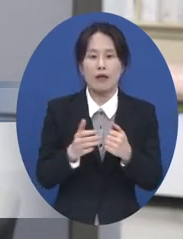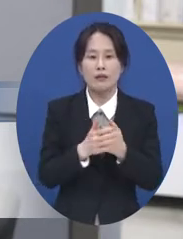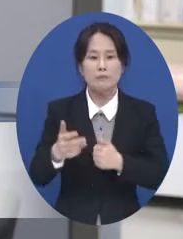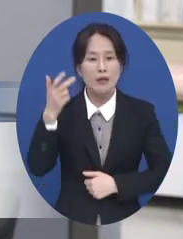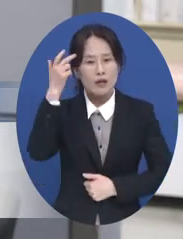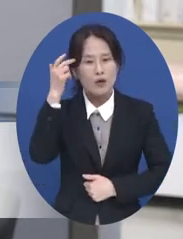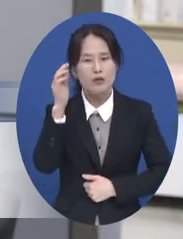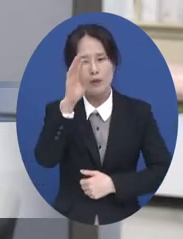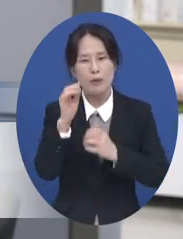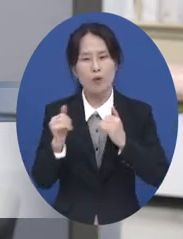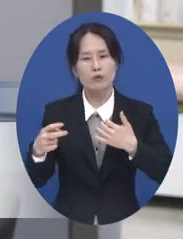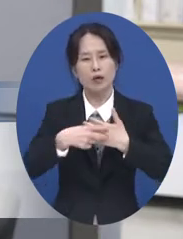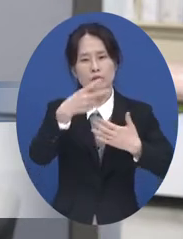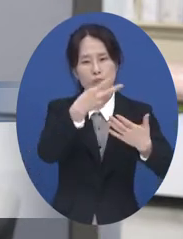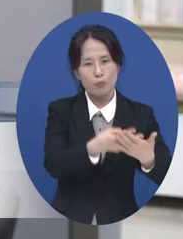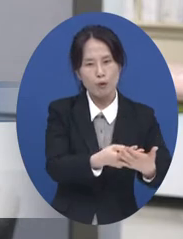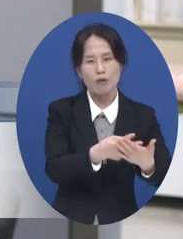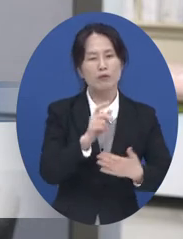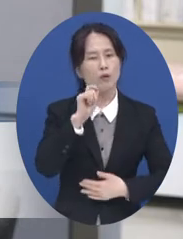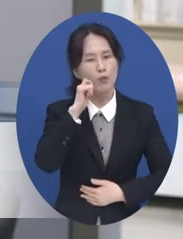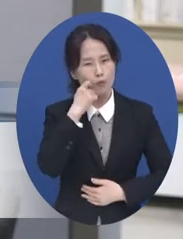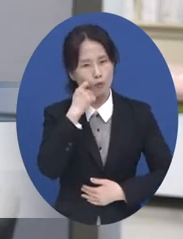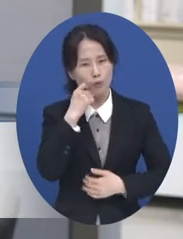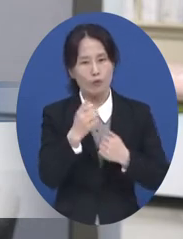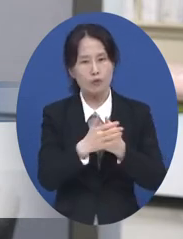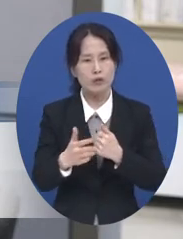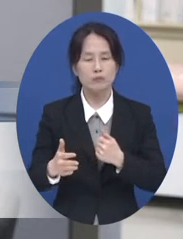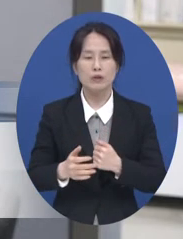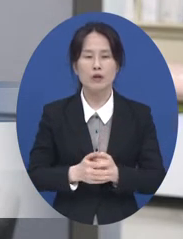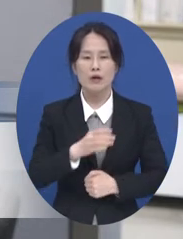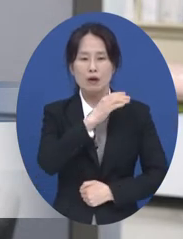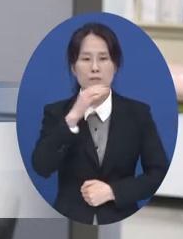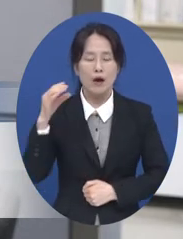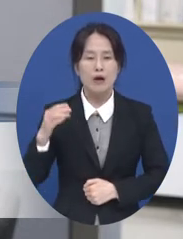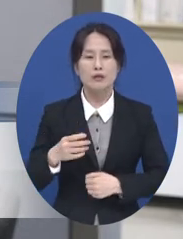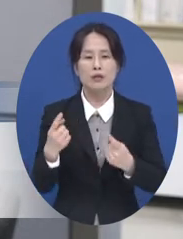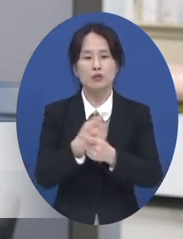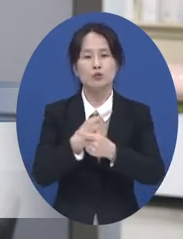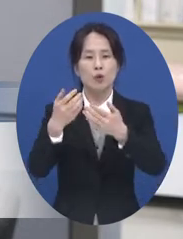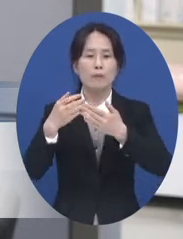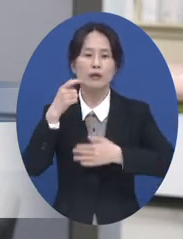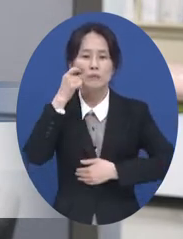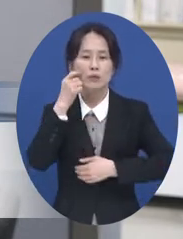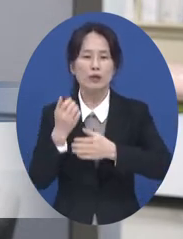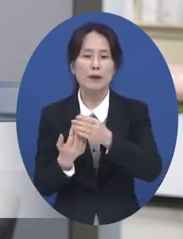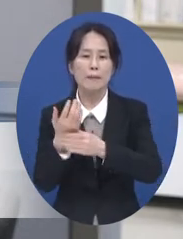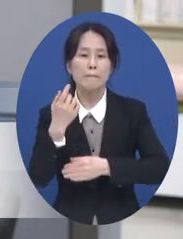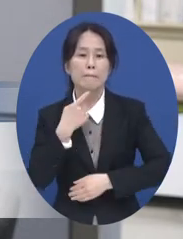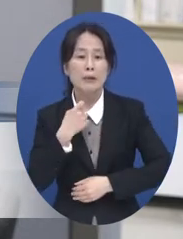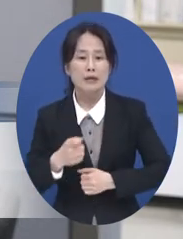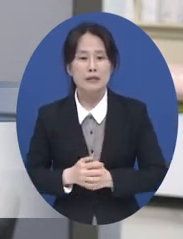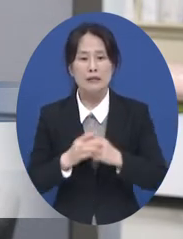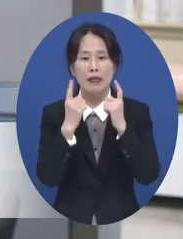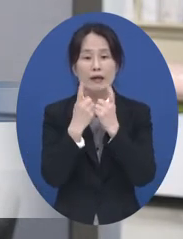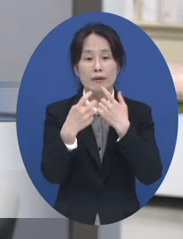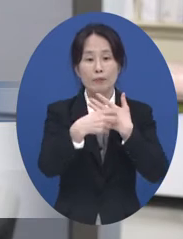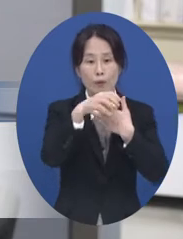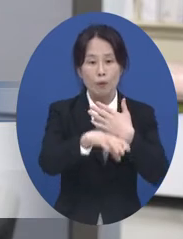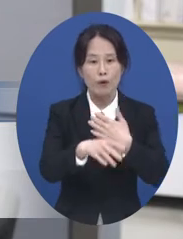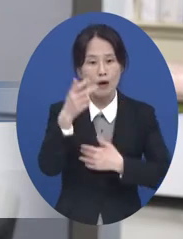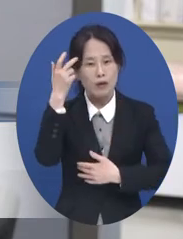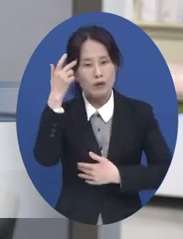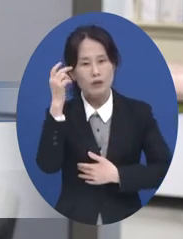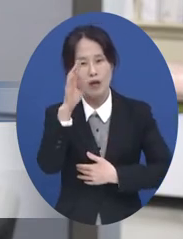집단 감염 우려로 정신질환자가 입원이 어려워져 제때 치료를 받지 못하는 사례가 발생됐습니다.